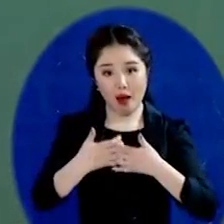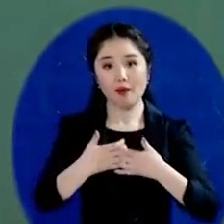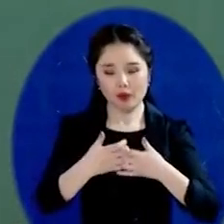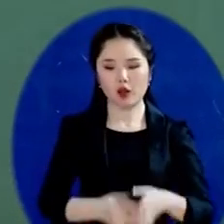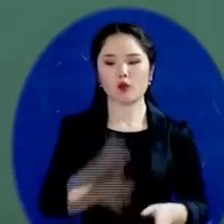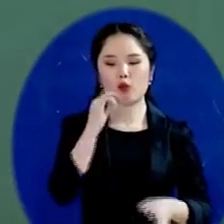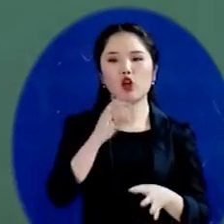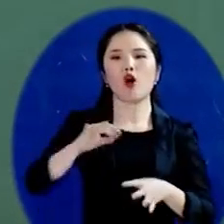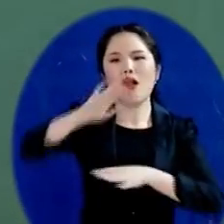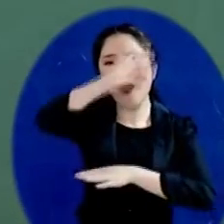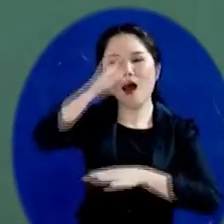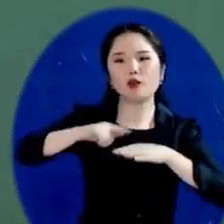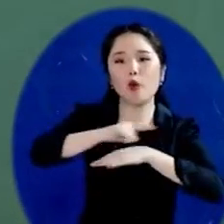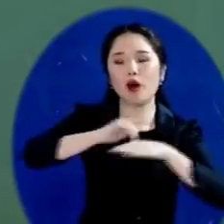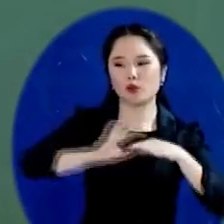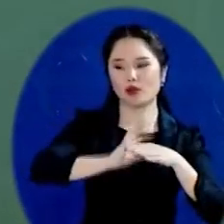Амьтад нүүдэлдэг.